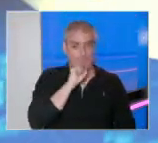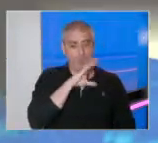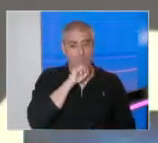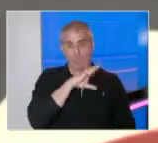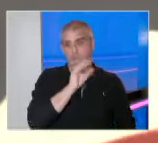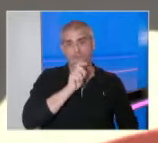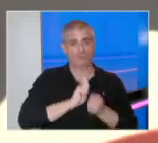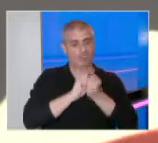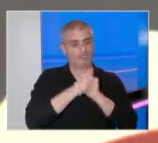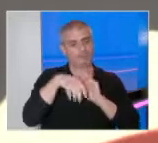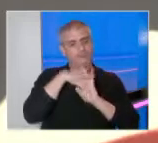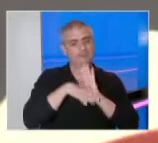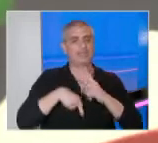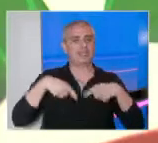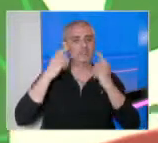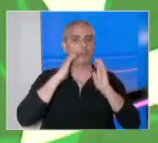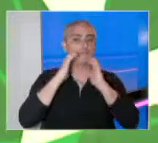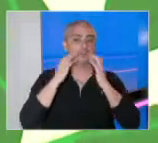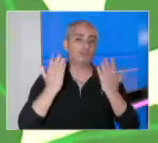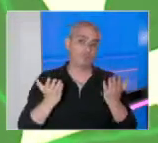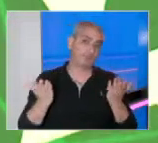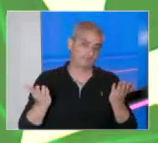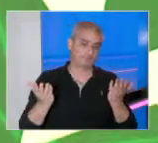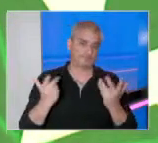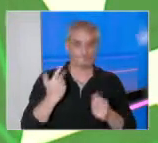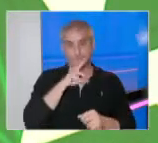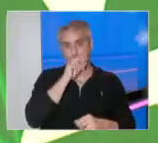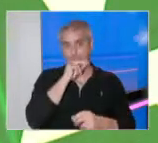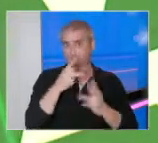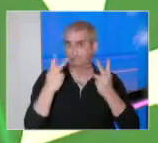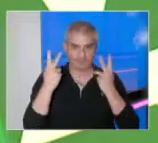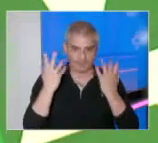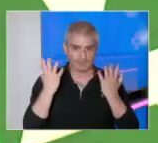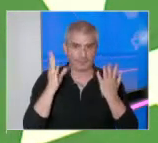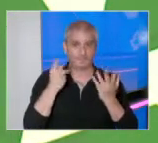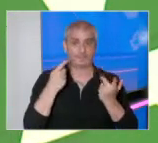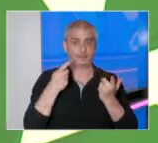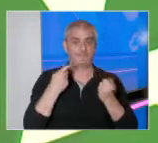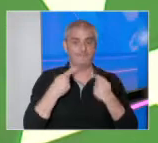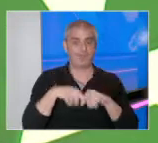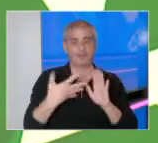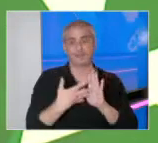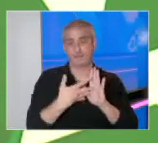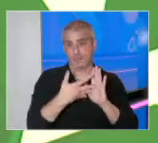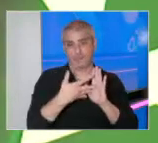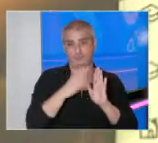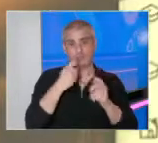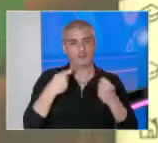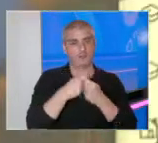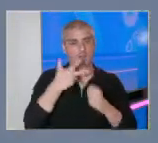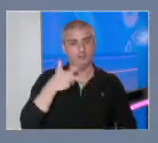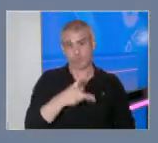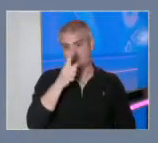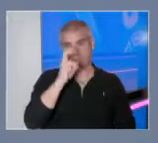שמדליף לשנות את סדר היום התקשורתי, אם תרצו, שעוסק בעיקר בוועדת הבדיקה לפרשת